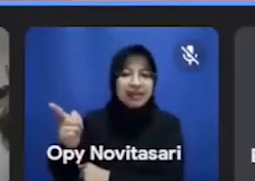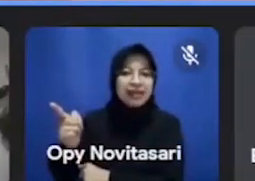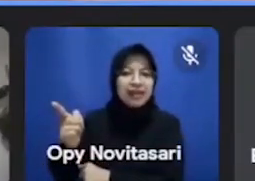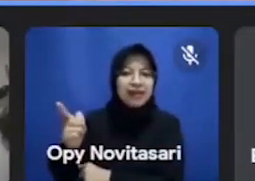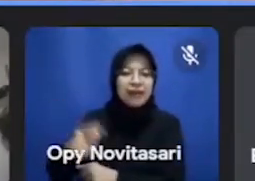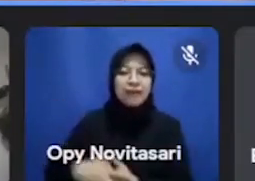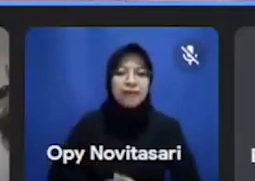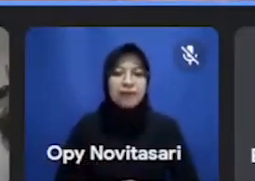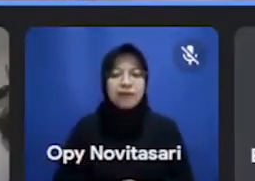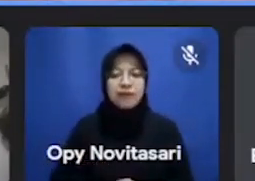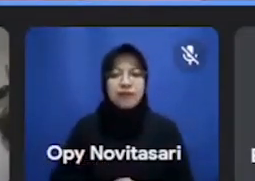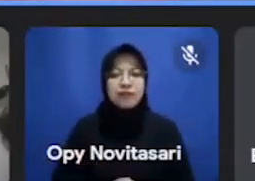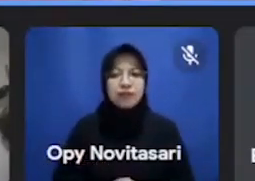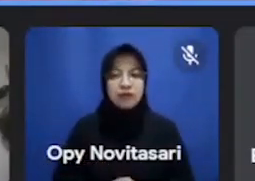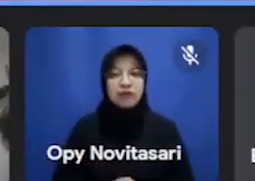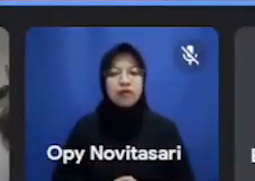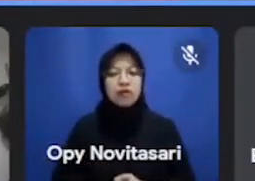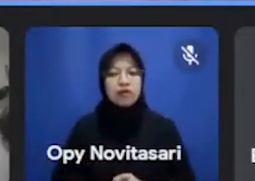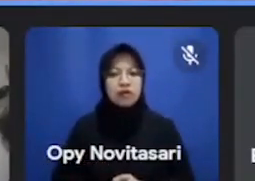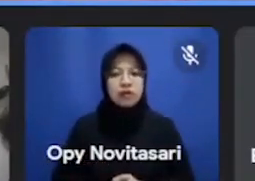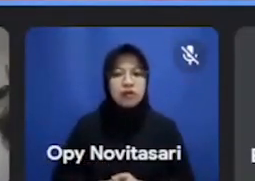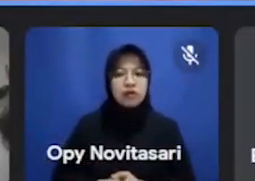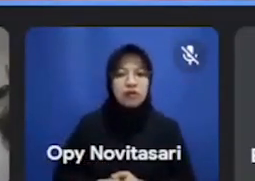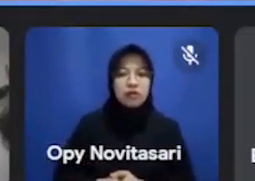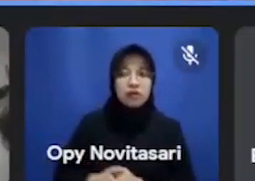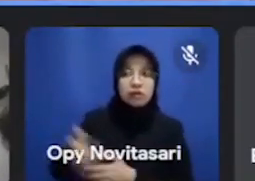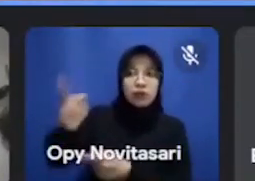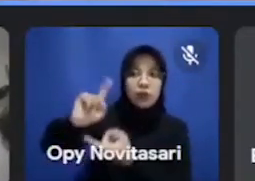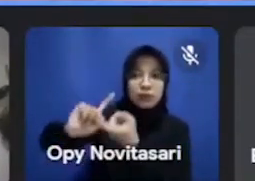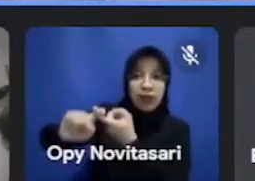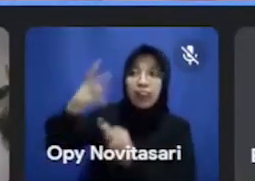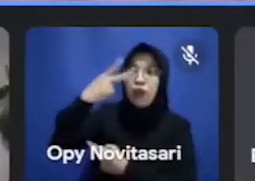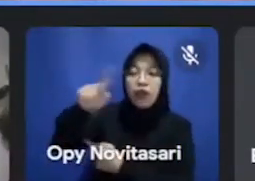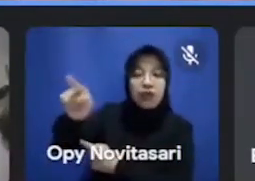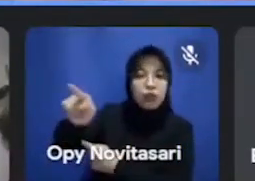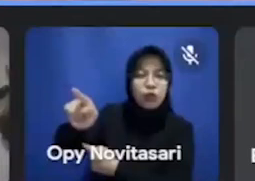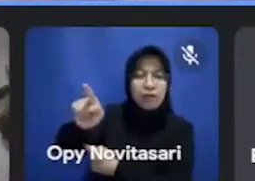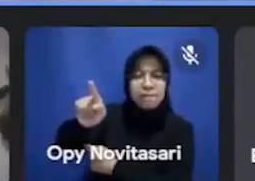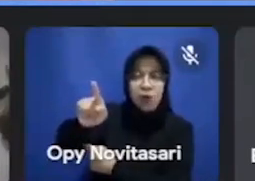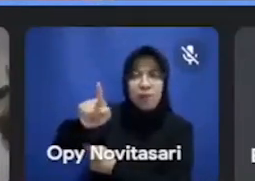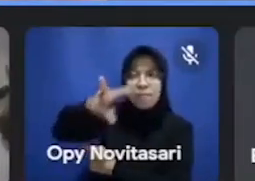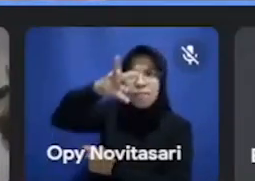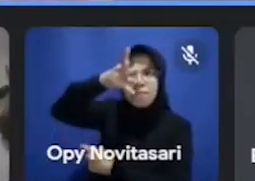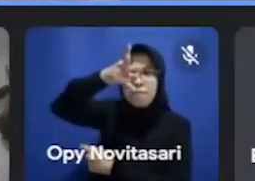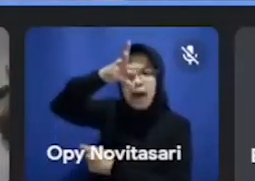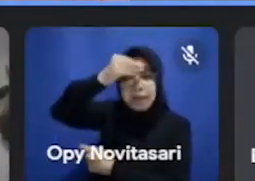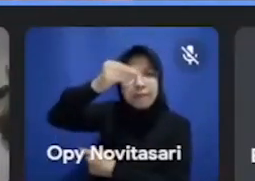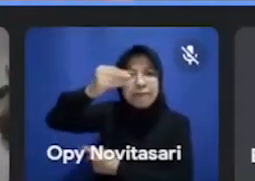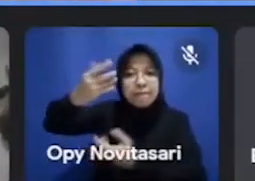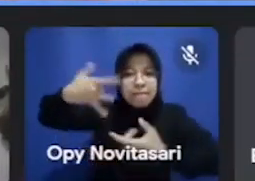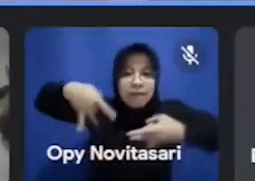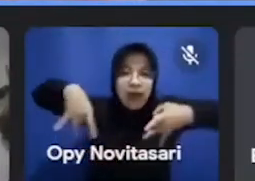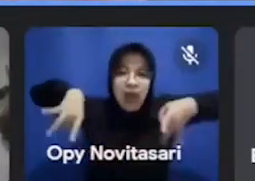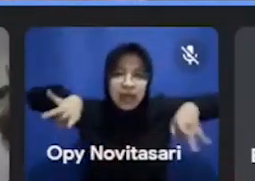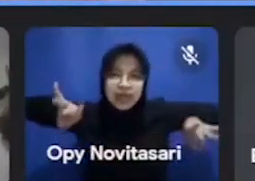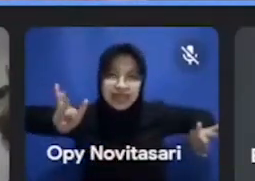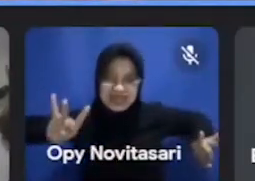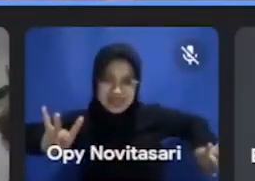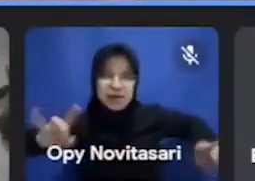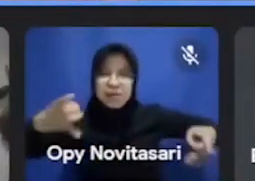a dia memahami bahwa ee melalui pengalamannya menari dan juga